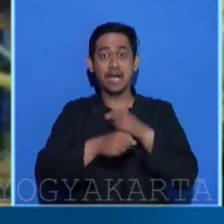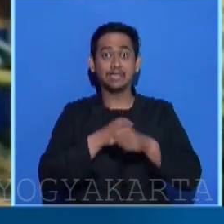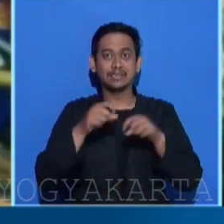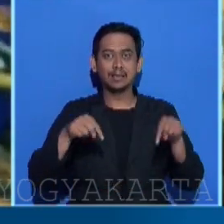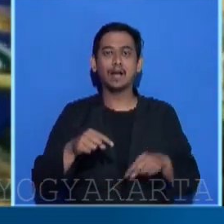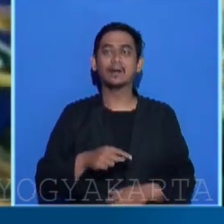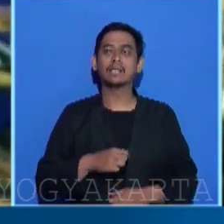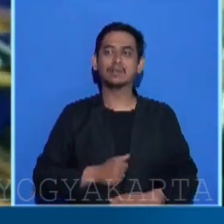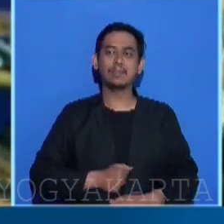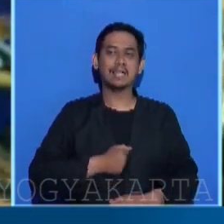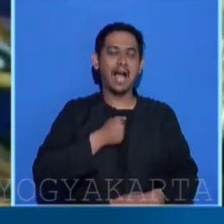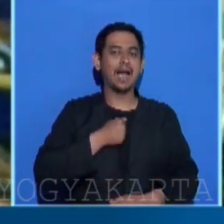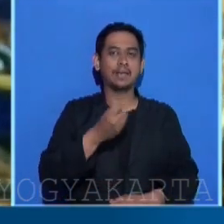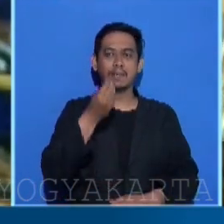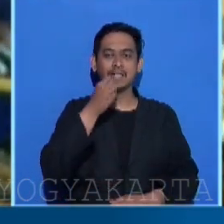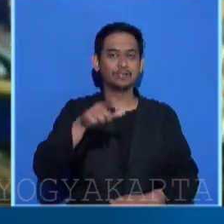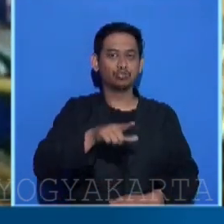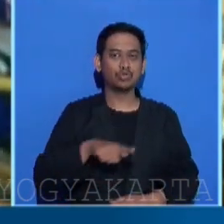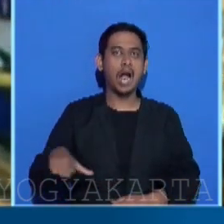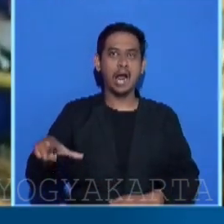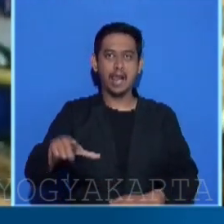tema ketahanan pangan lokal, tetapi juga kan menginspirasi untuk ketahanan pangan Nusantara.